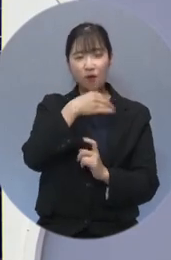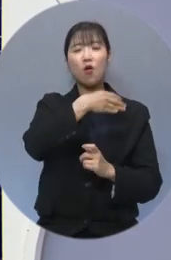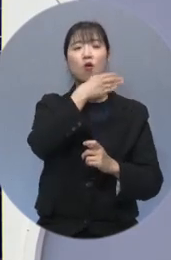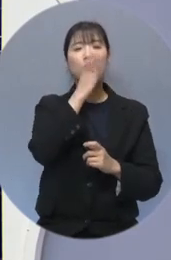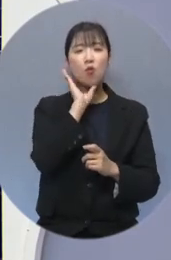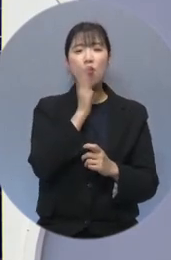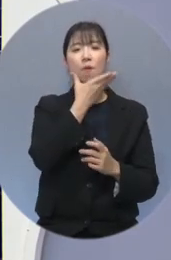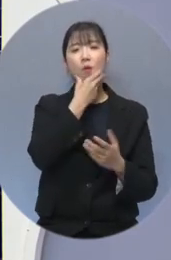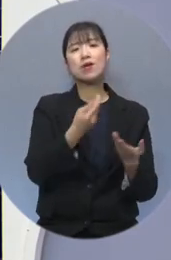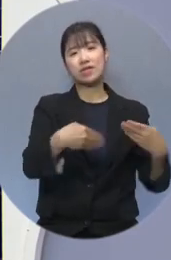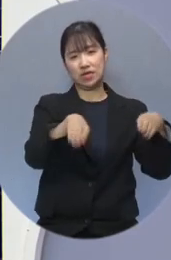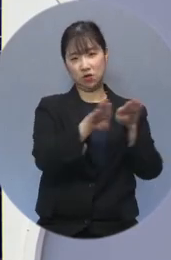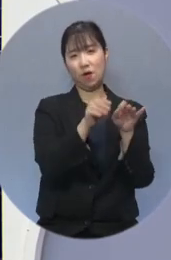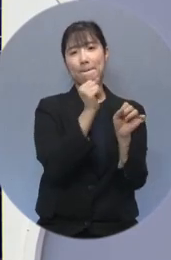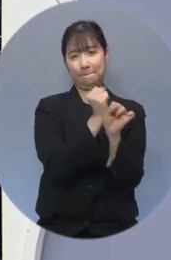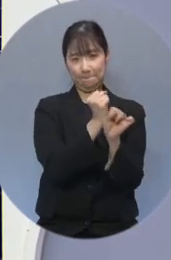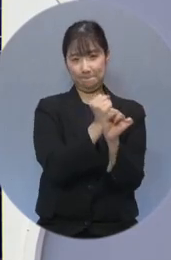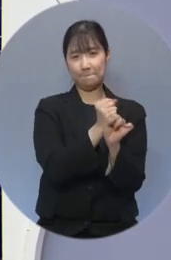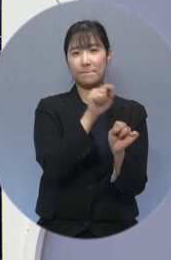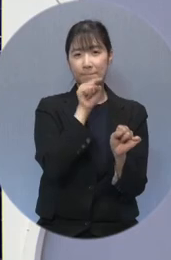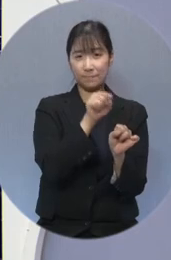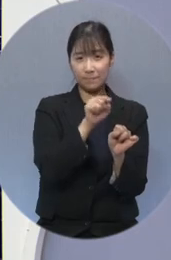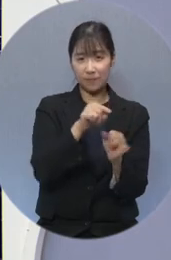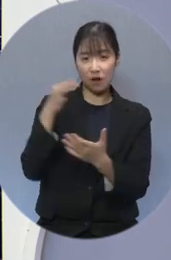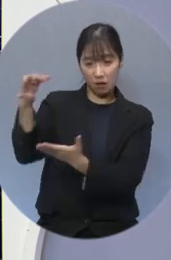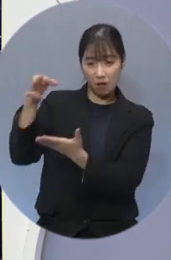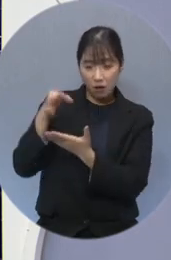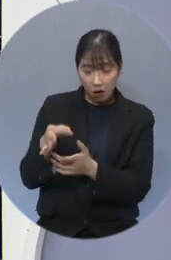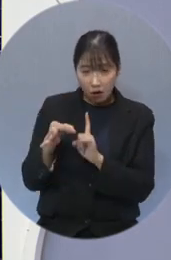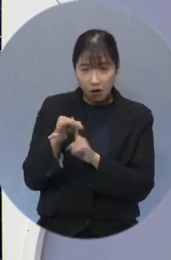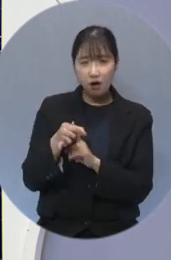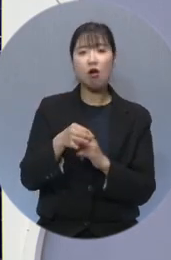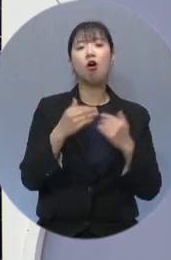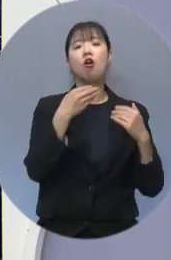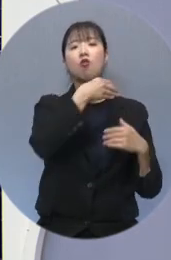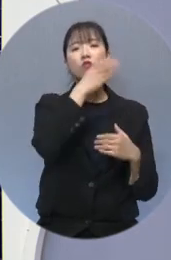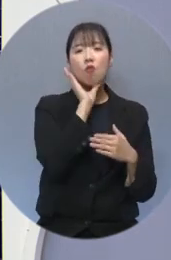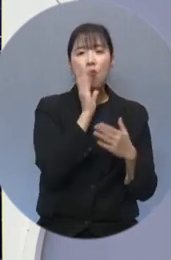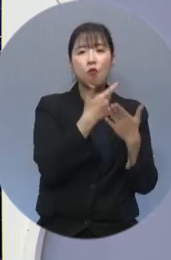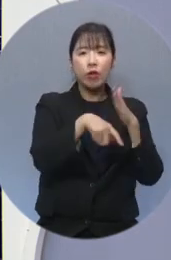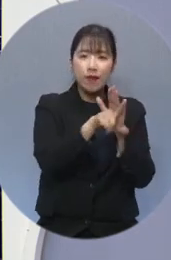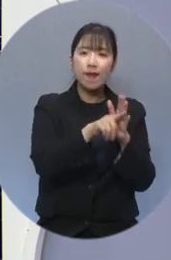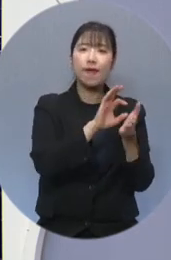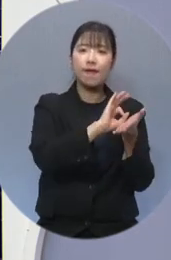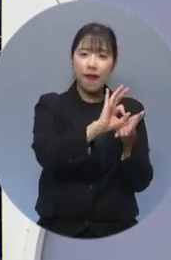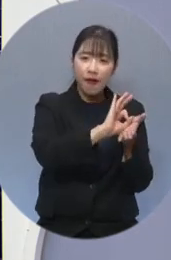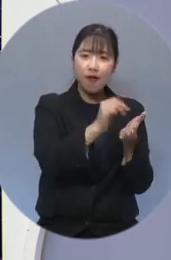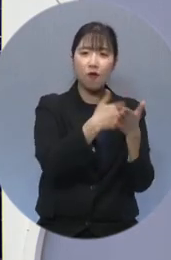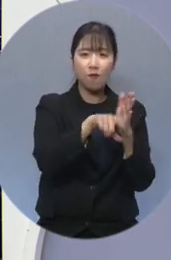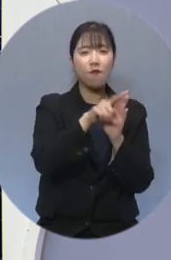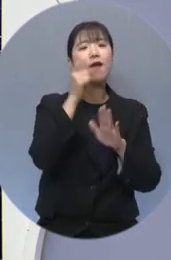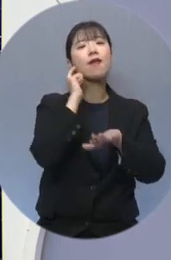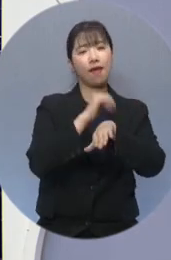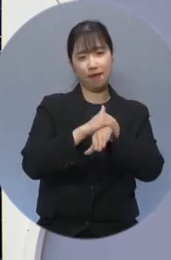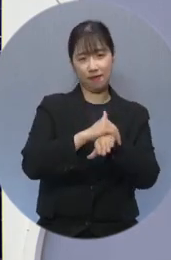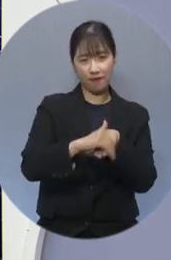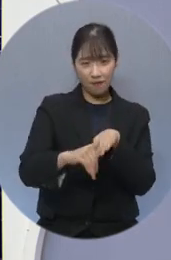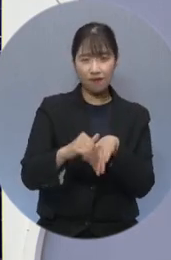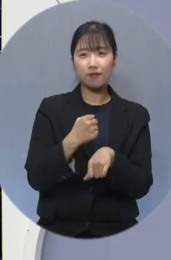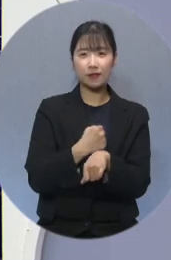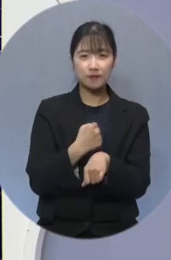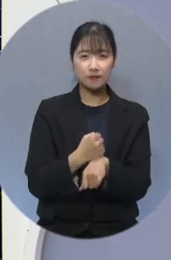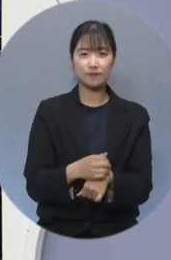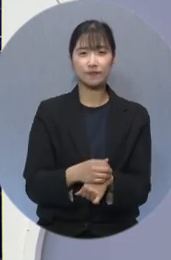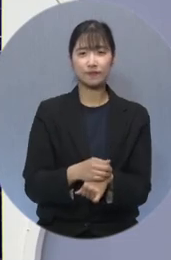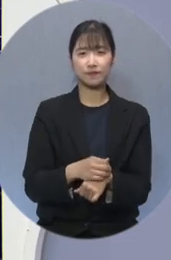복지관을 대규모로 그 기금을 어르신들 위해 쓰자 이렇게 해서 일부 금액을 지금 계획을 하고 있고 또